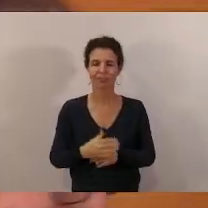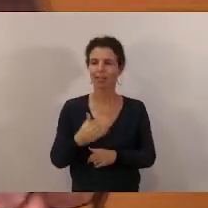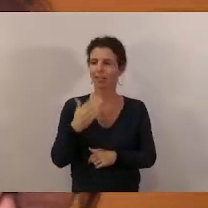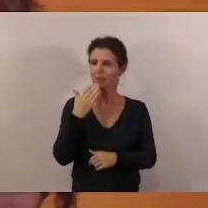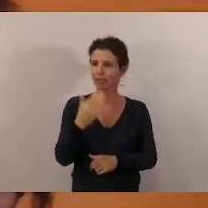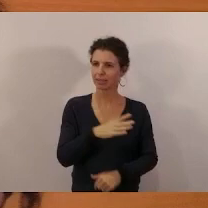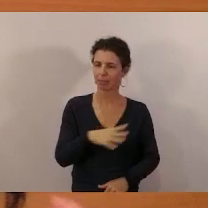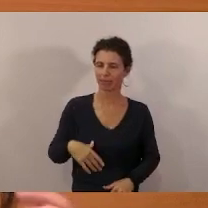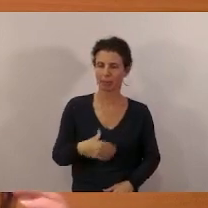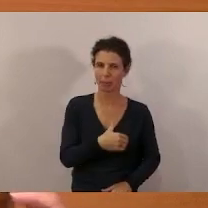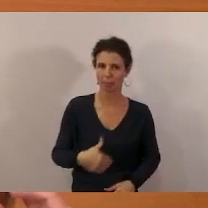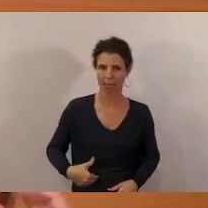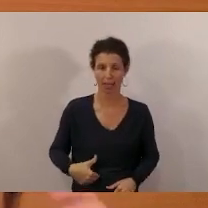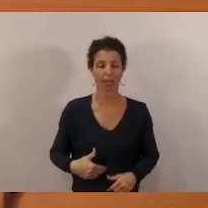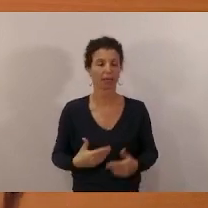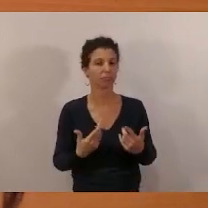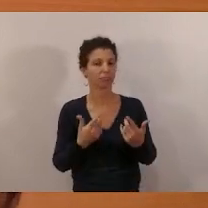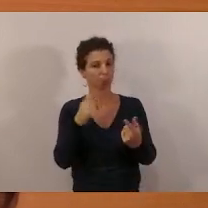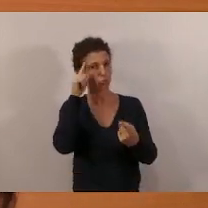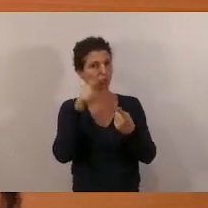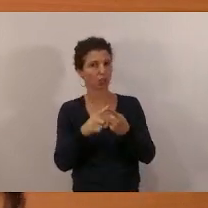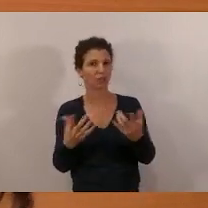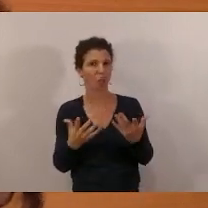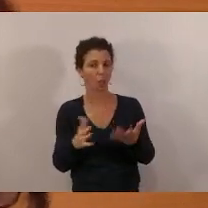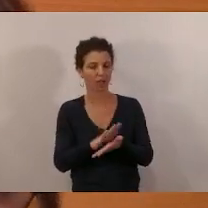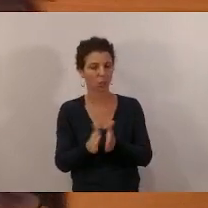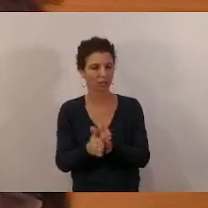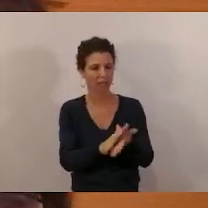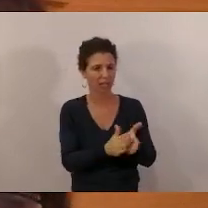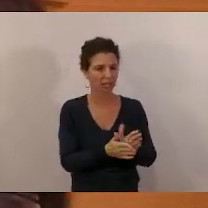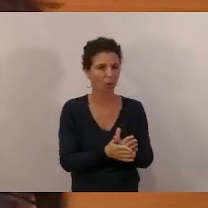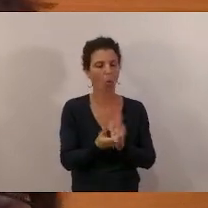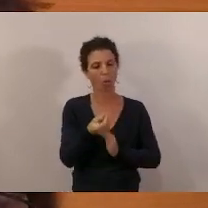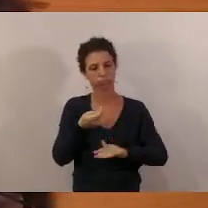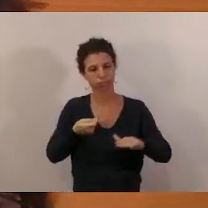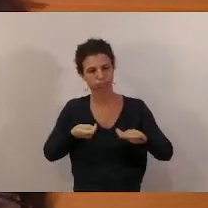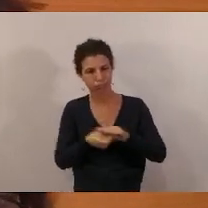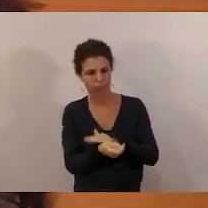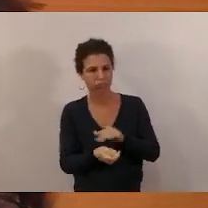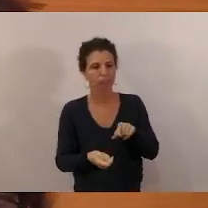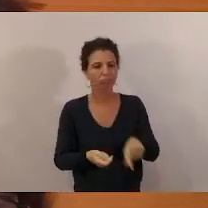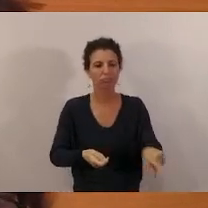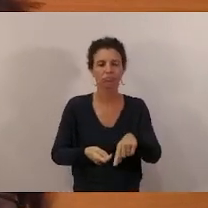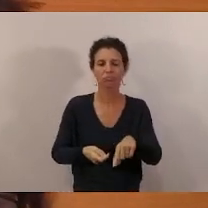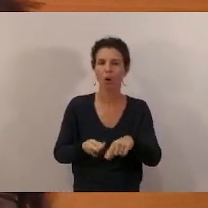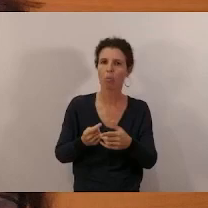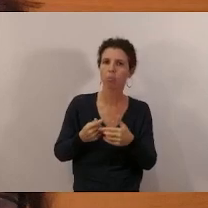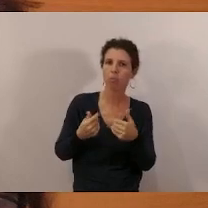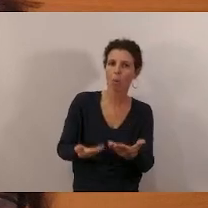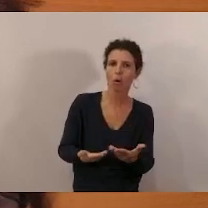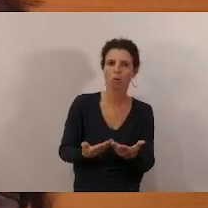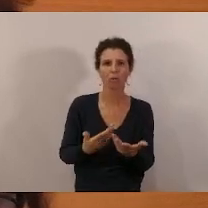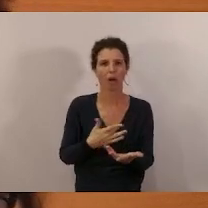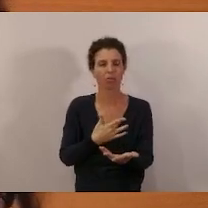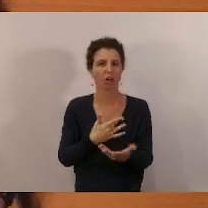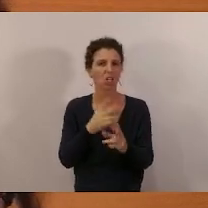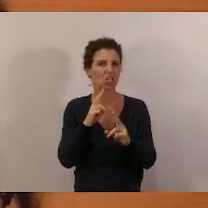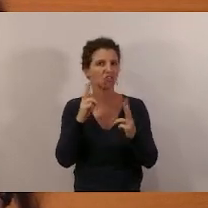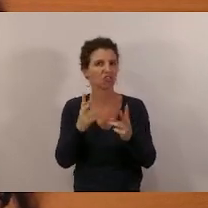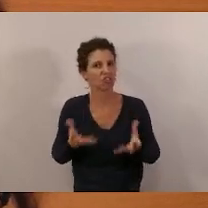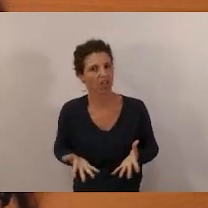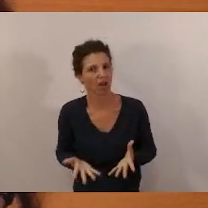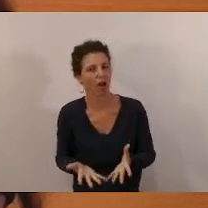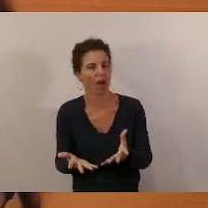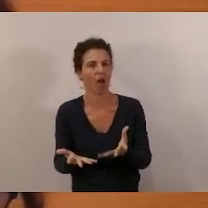d'attribuer des subventions à des associations qui proposent des projets d'intérêt général entrant pleinement dans le champ de la